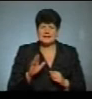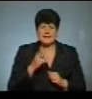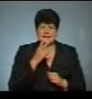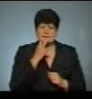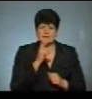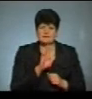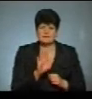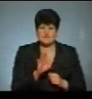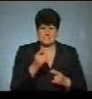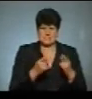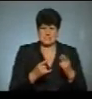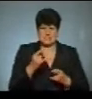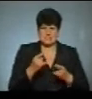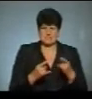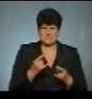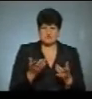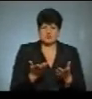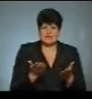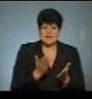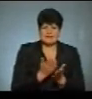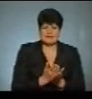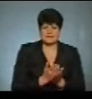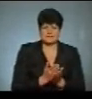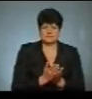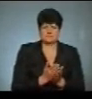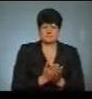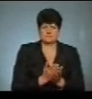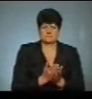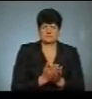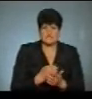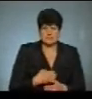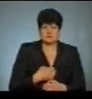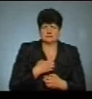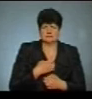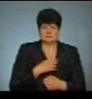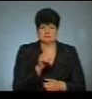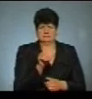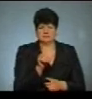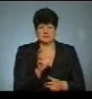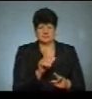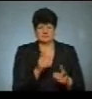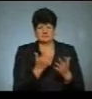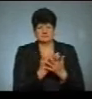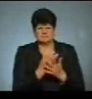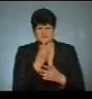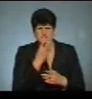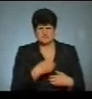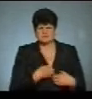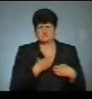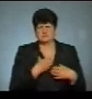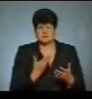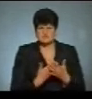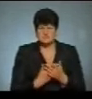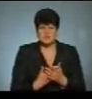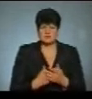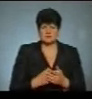дивитись телевізор, де є, скажімо так, жахливі кадри якісь, чи деструктивні, чи